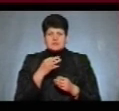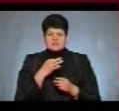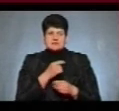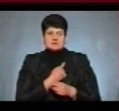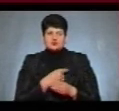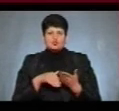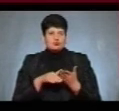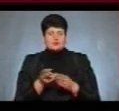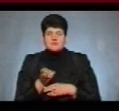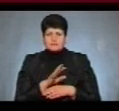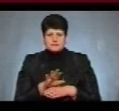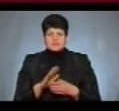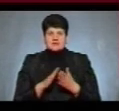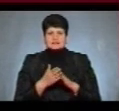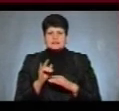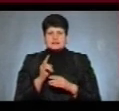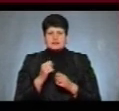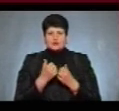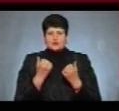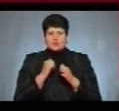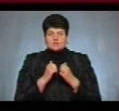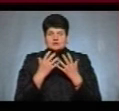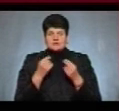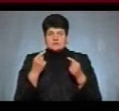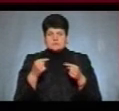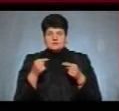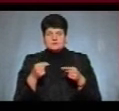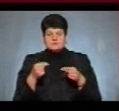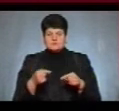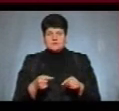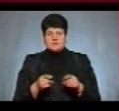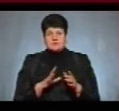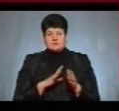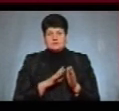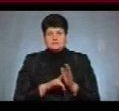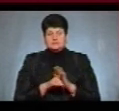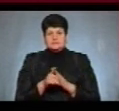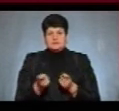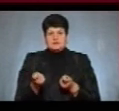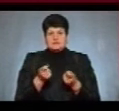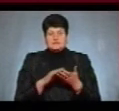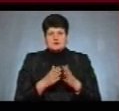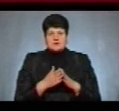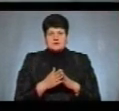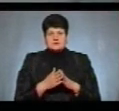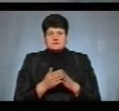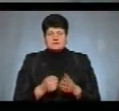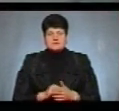допомогою не зверталася, стан дитини з кожним днем погіршувався і поступила отже в такому стані клінічної